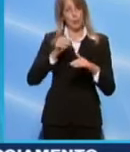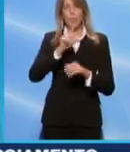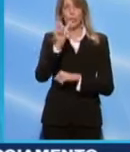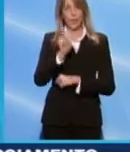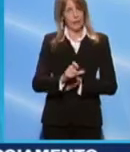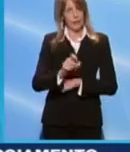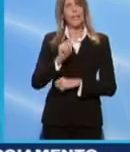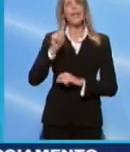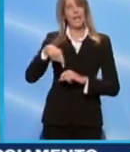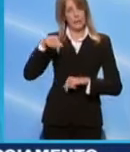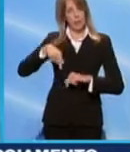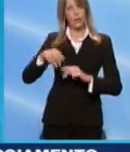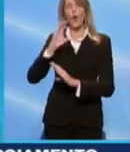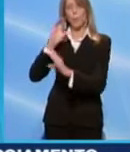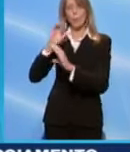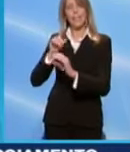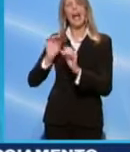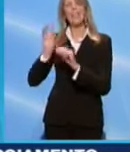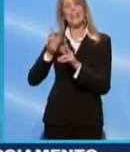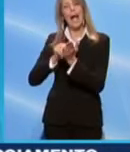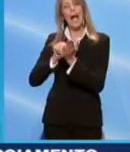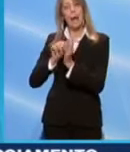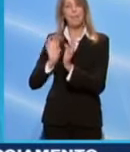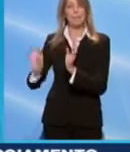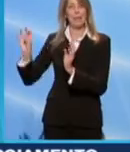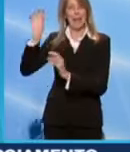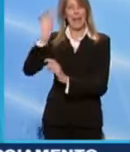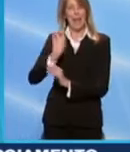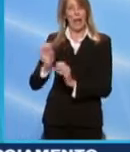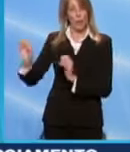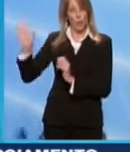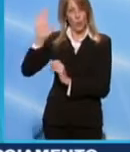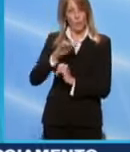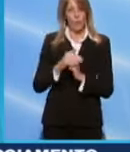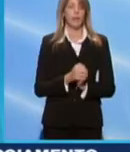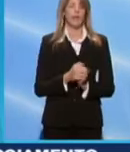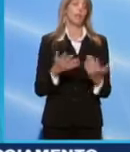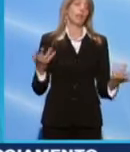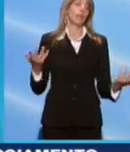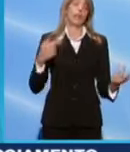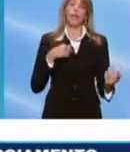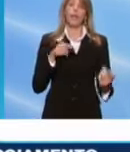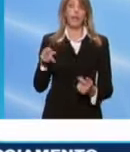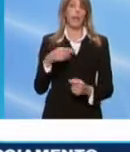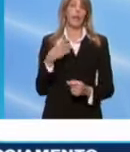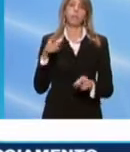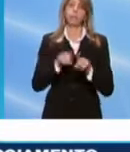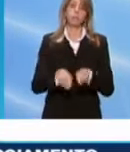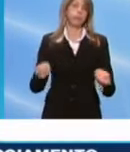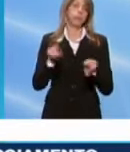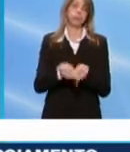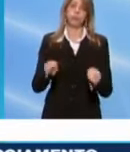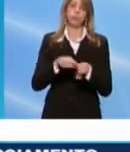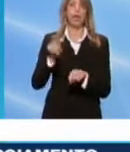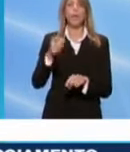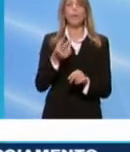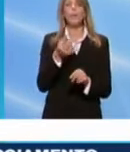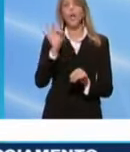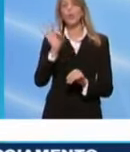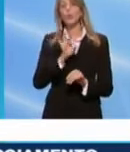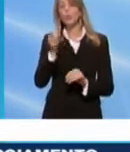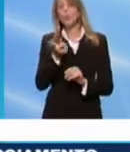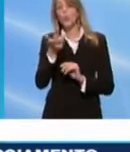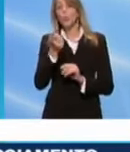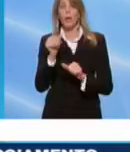a livello europeo. Ministro, la solita storia: se si modificano le soglie i problemi si risolvono, ma le percentuali che